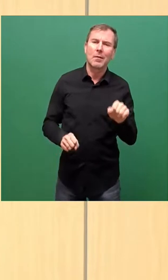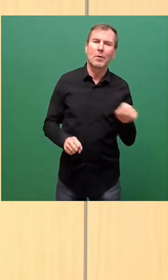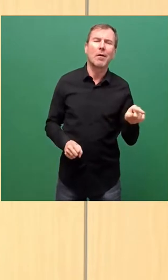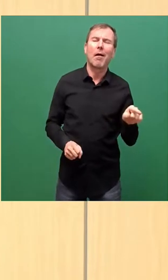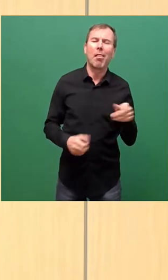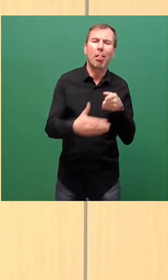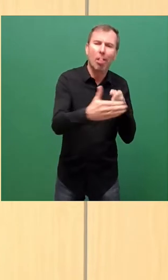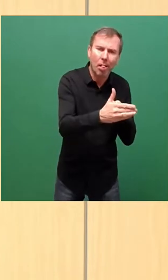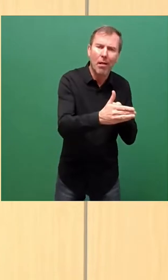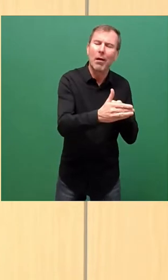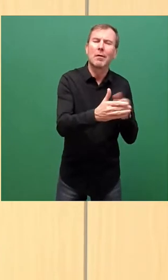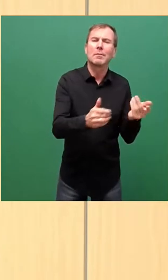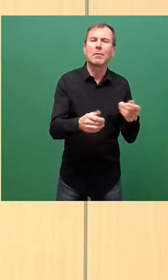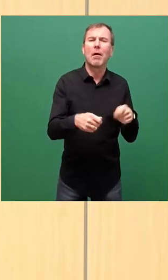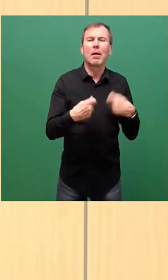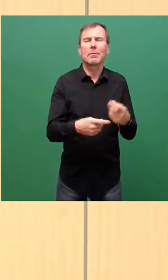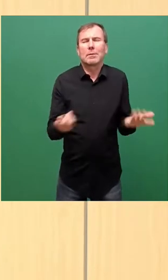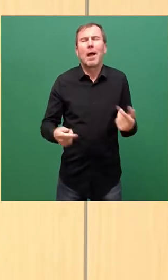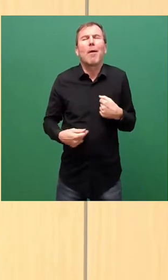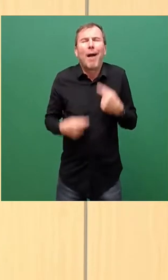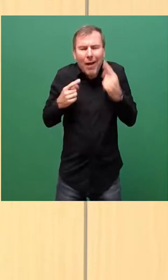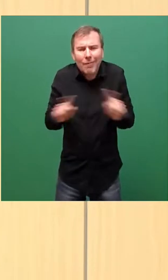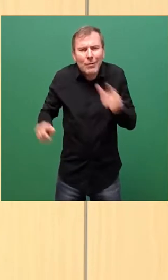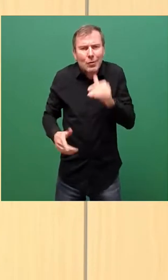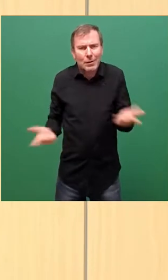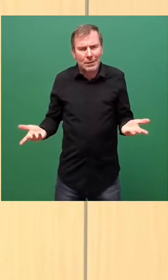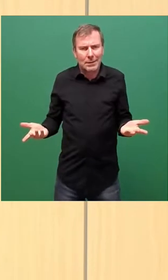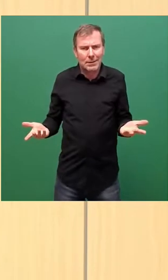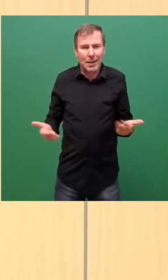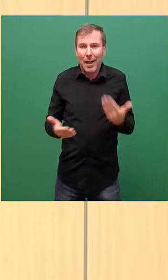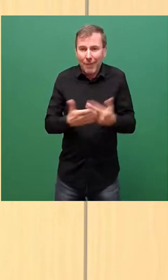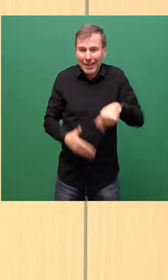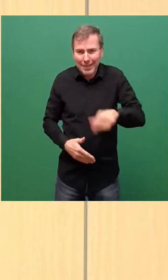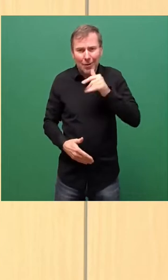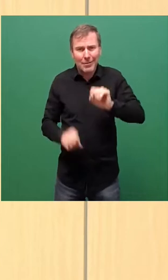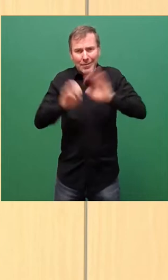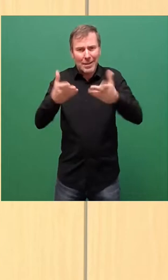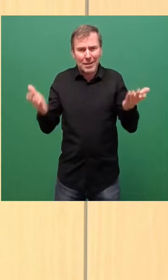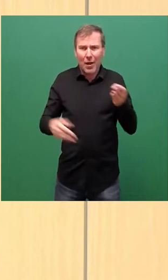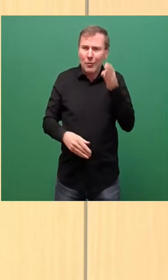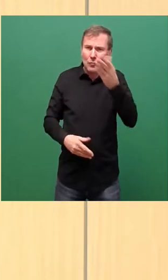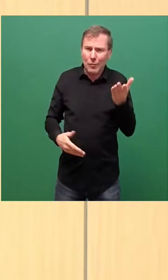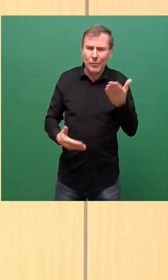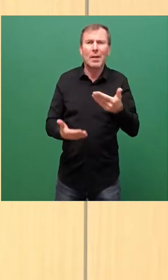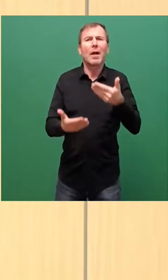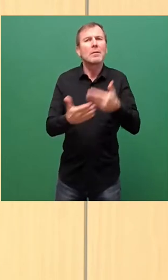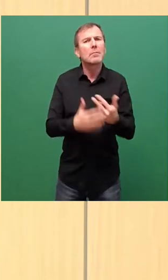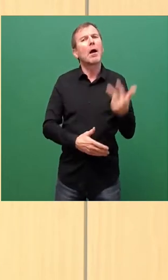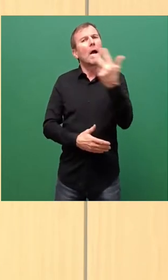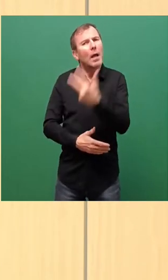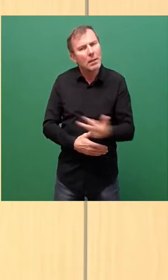erweisen, aber wir wissen es noch nicht genau. Und weil wir es noch nicht genau wissen, ist ein dreijähriges